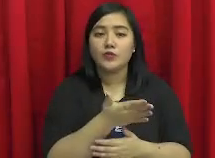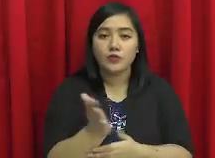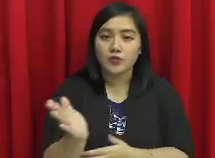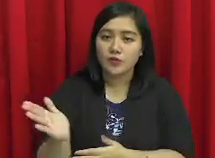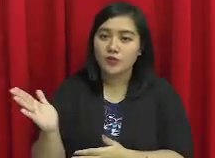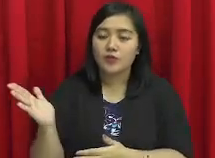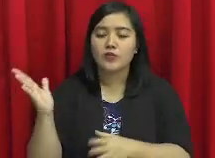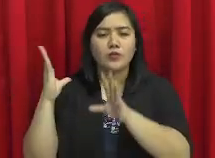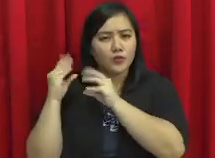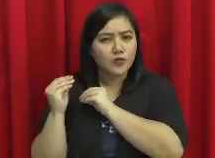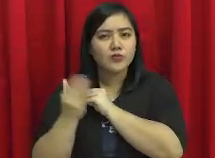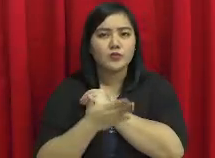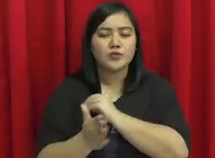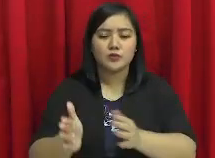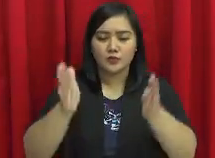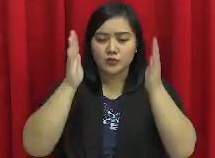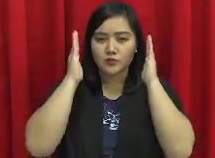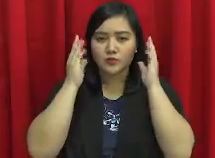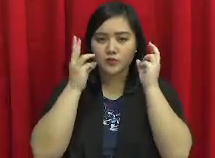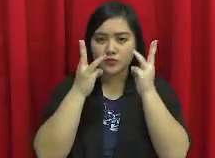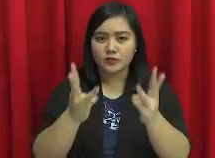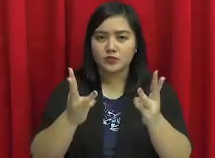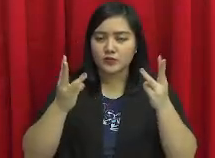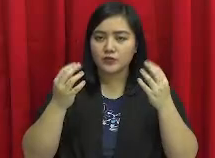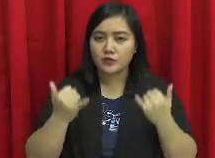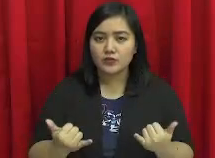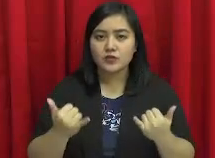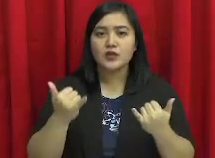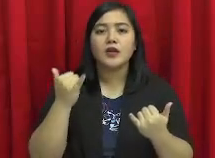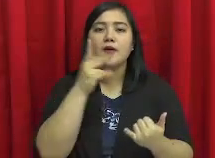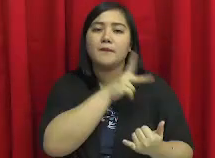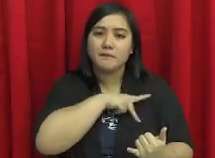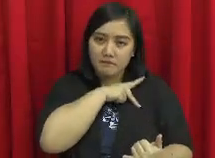listening. Please, please,